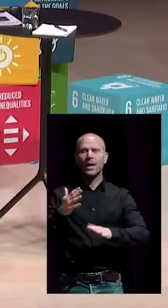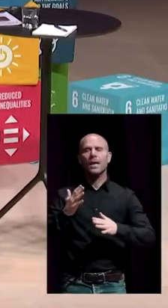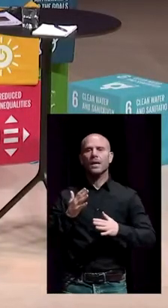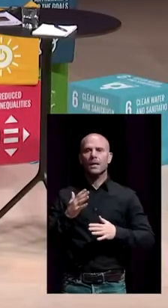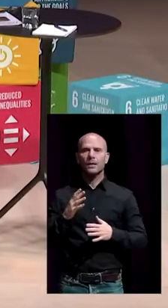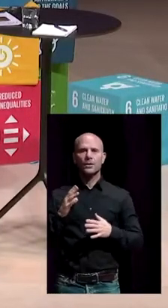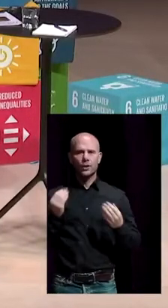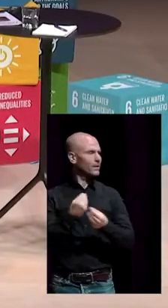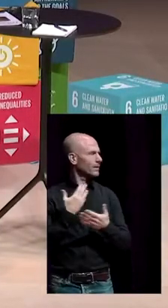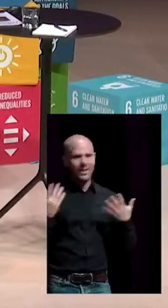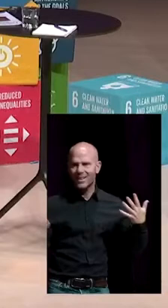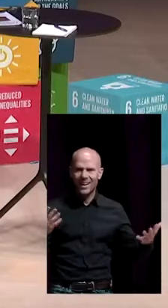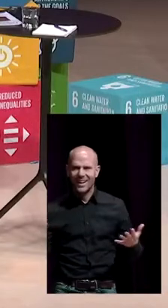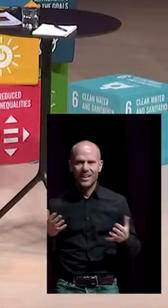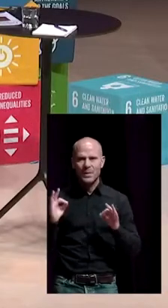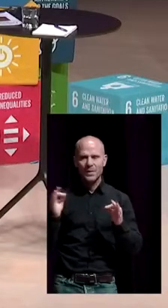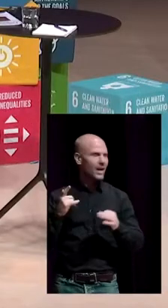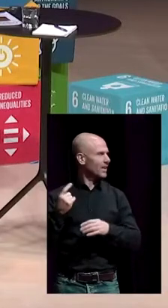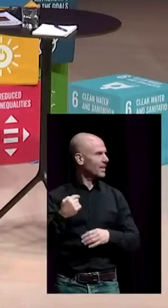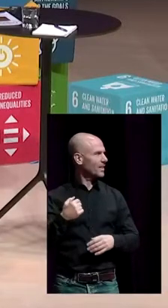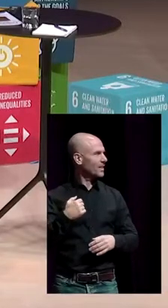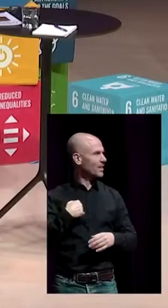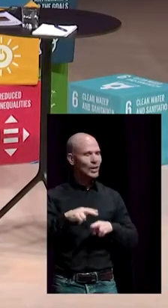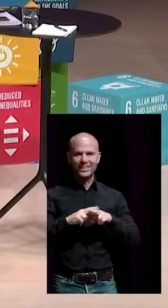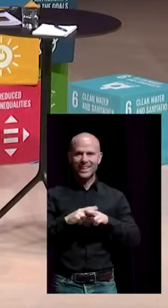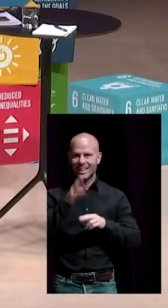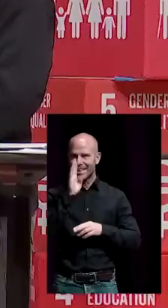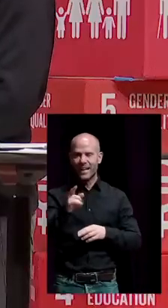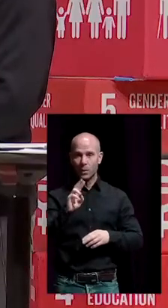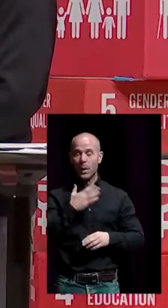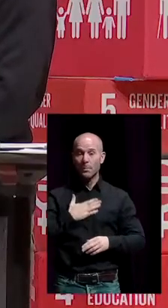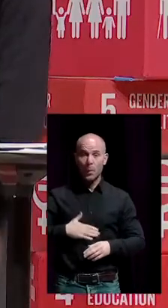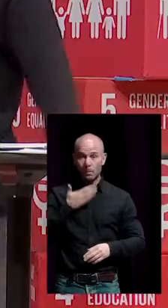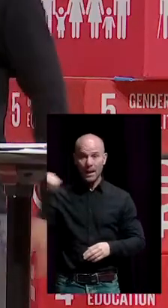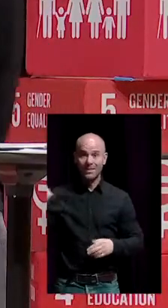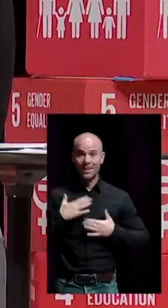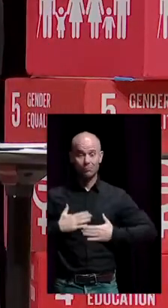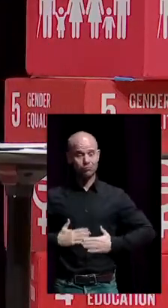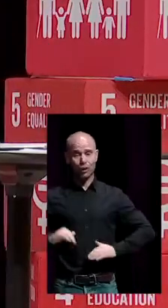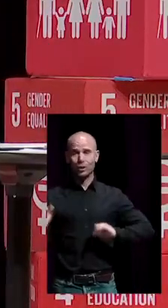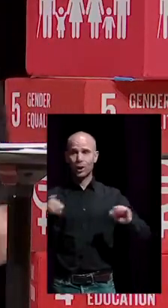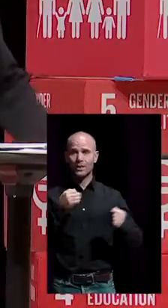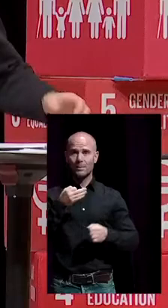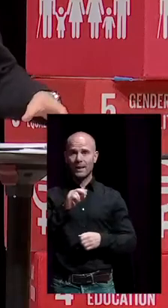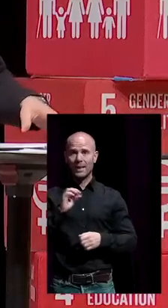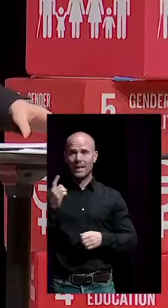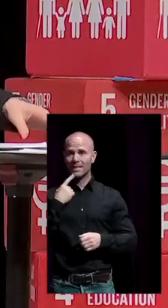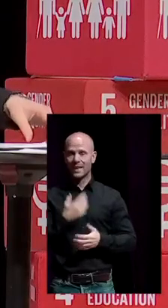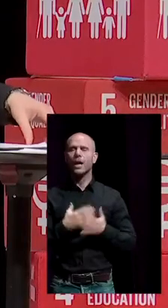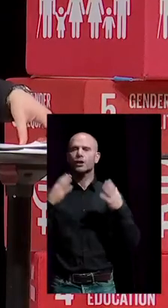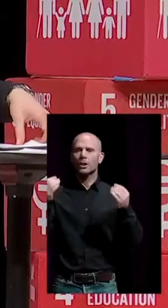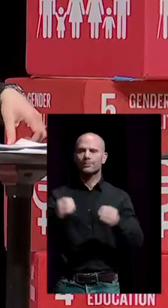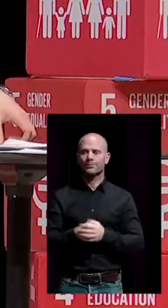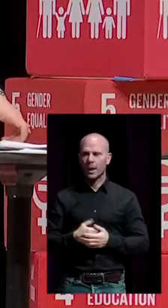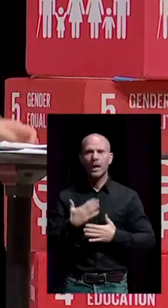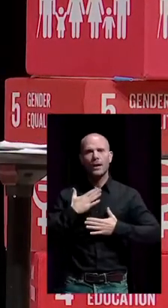eller kör. Jag menar, ja, jag kör. Man känner ju direkt hur bra man mår, eller hur? Ja, exakt. Av rörelse. Ja, men